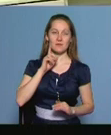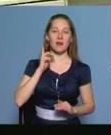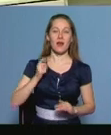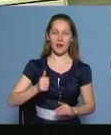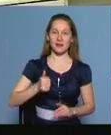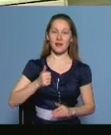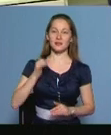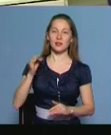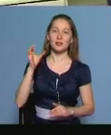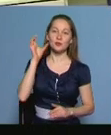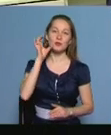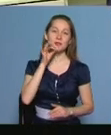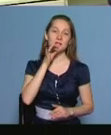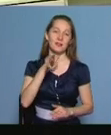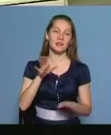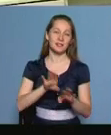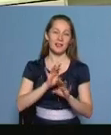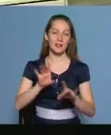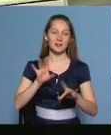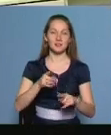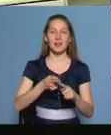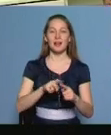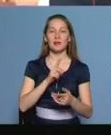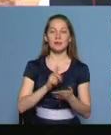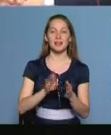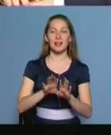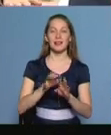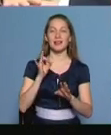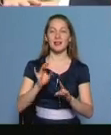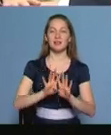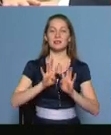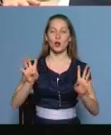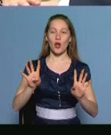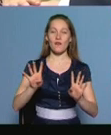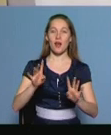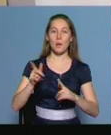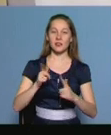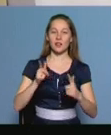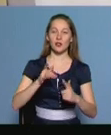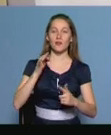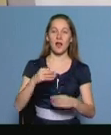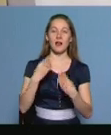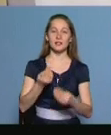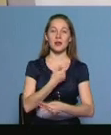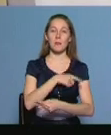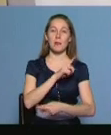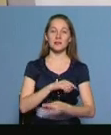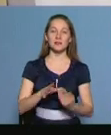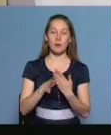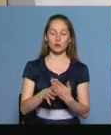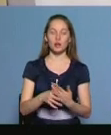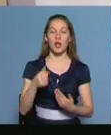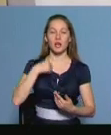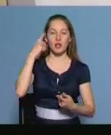рассказами о службе. Такие занятия здесь обязательны, как и строевая подготовка и оказание первой медпомощи. Это всестороннее развитие, я считаю,